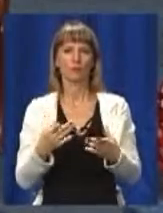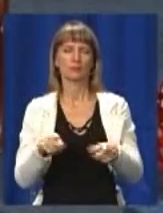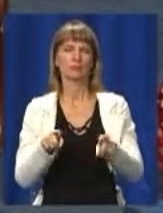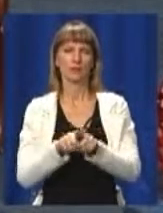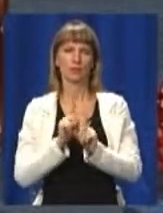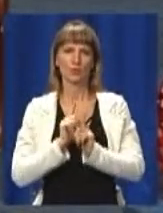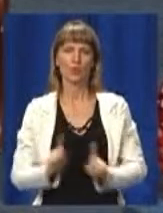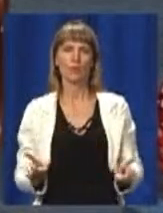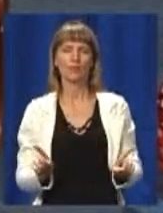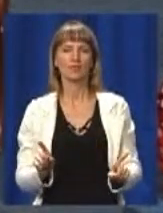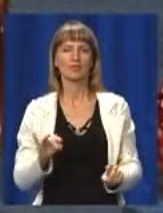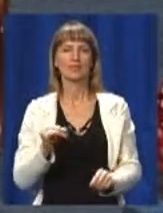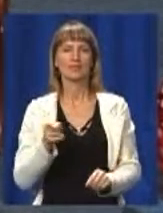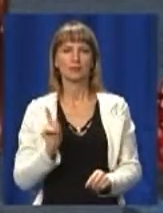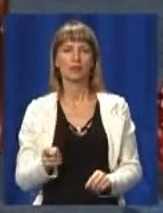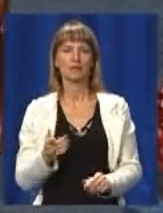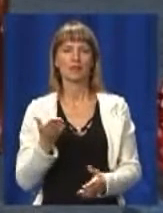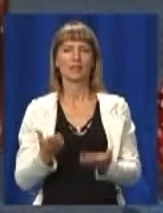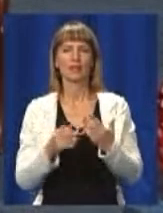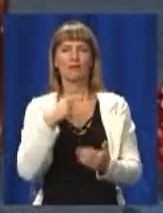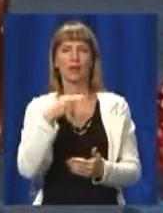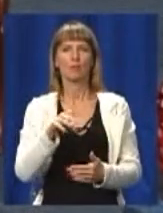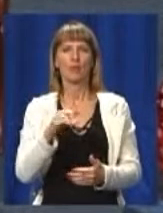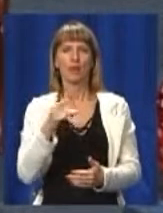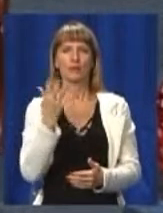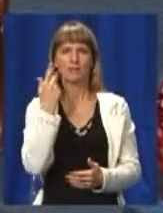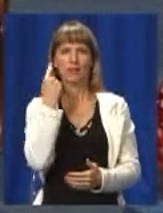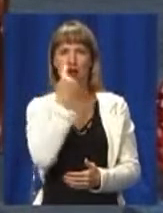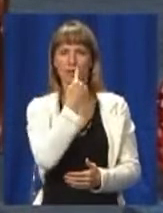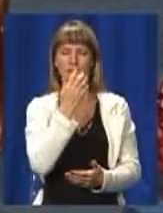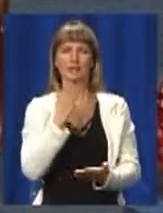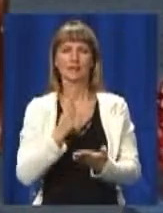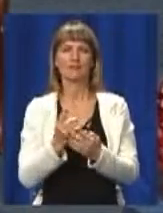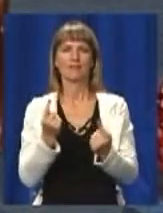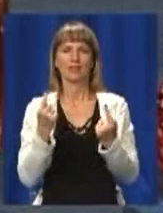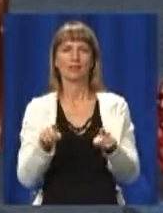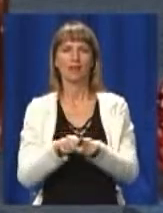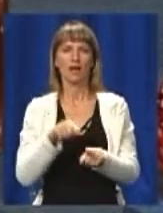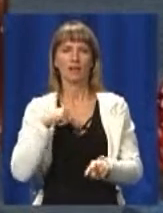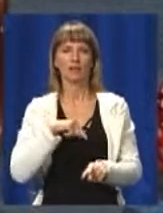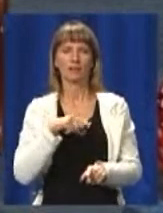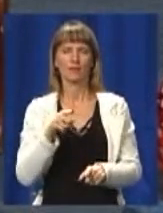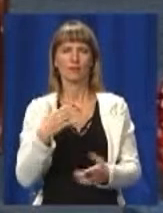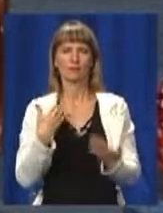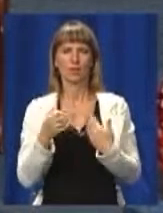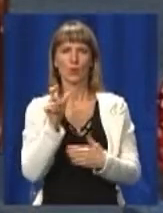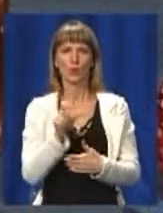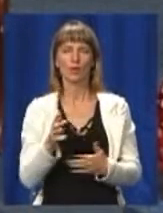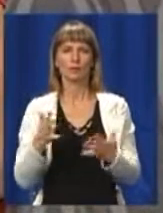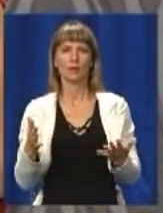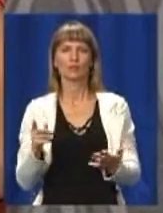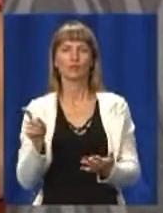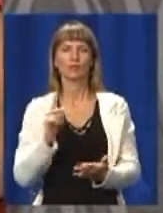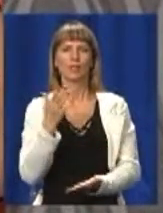така особливість. Ну і насправді, якщо казати про колір очей, то в принципі є навіть величезна така характеристика, вона стосується людей більше,